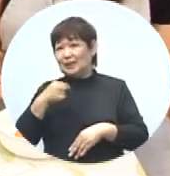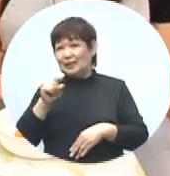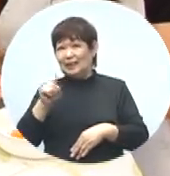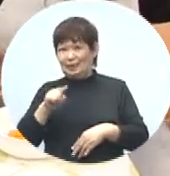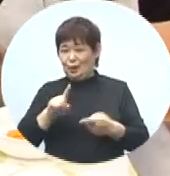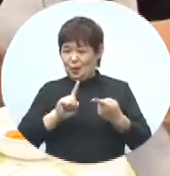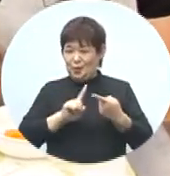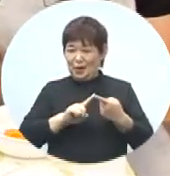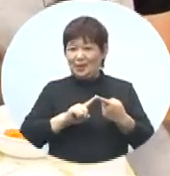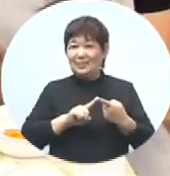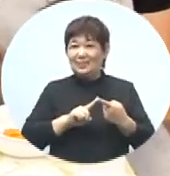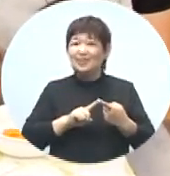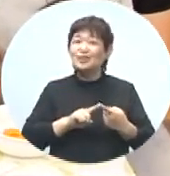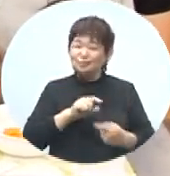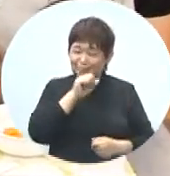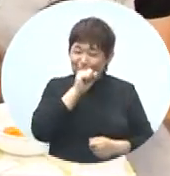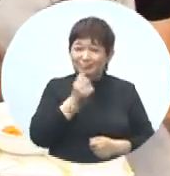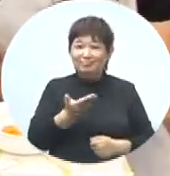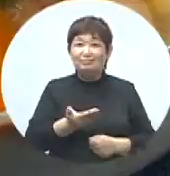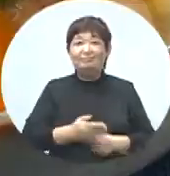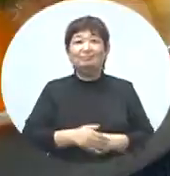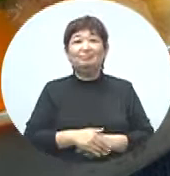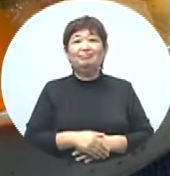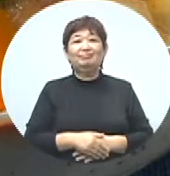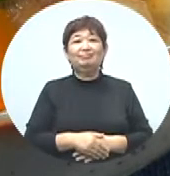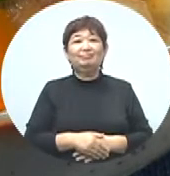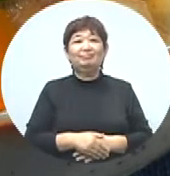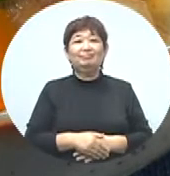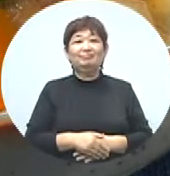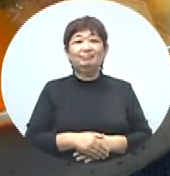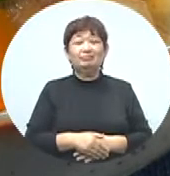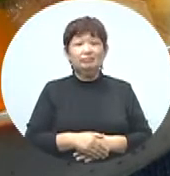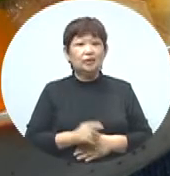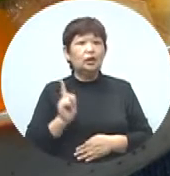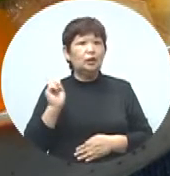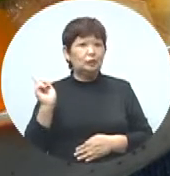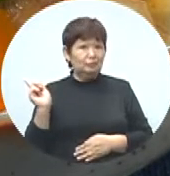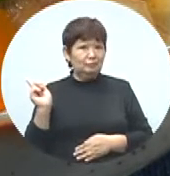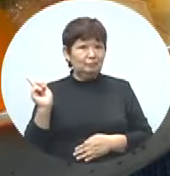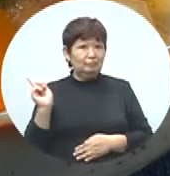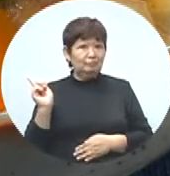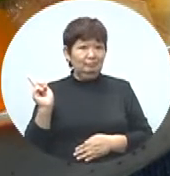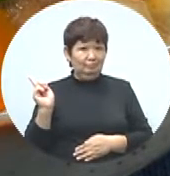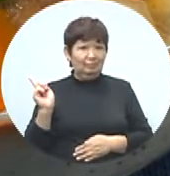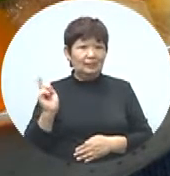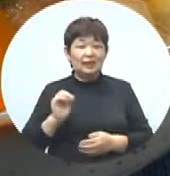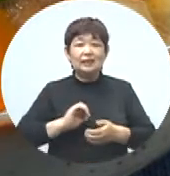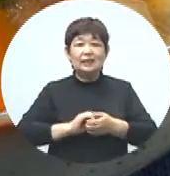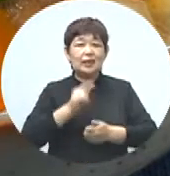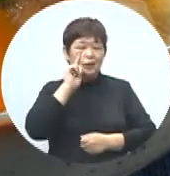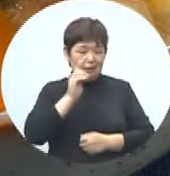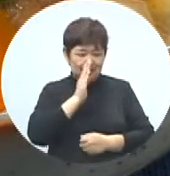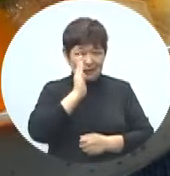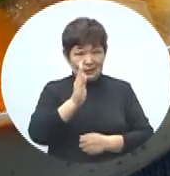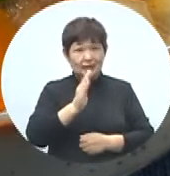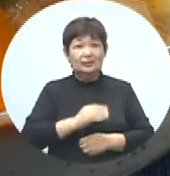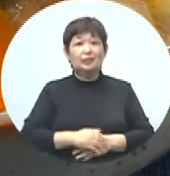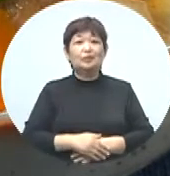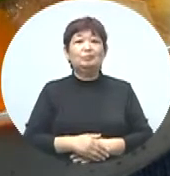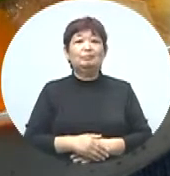かなと。 そうですね、 思いますね。 はい、 コリンキーの焼酎漬け、ぜひお試しください。